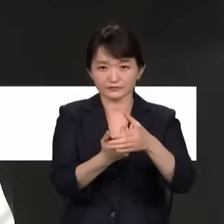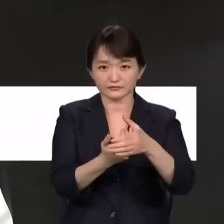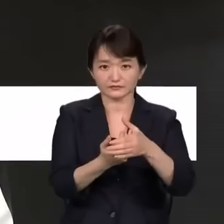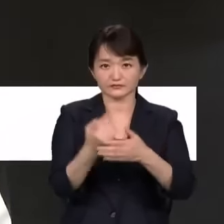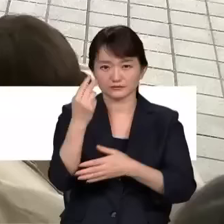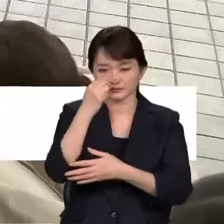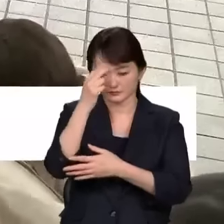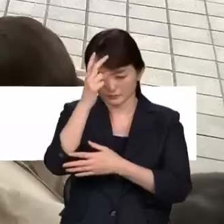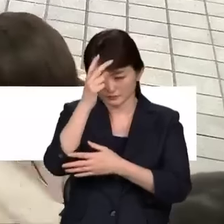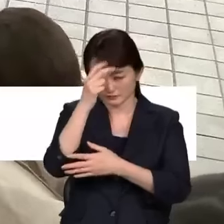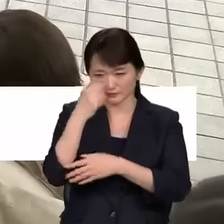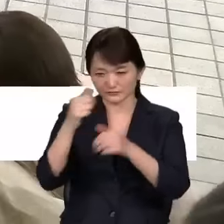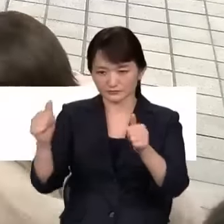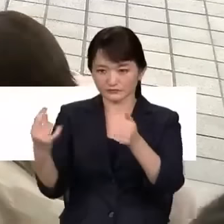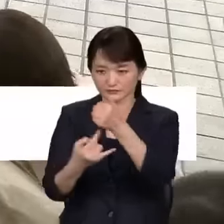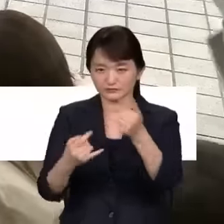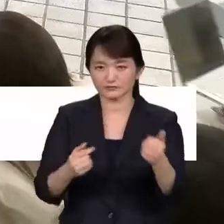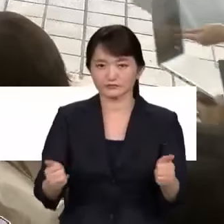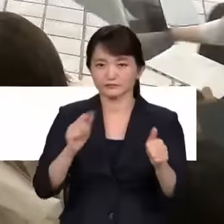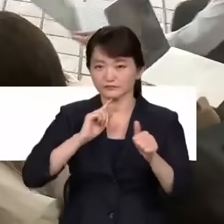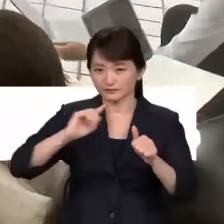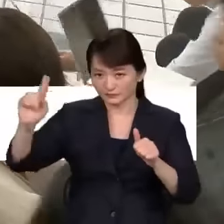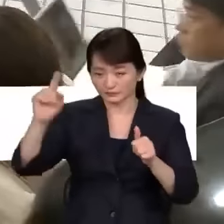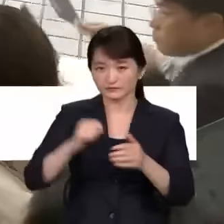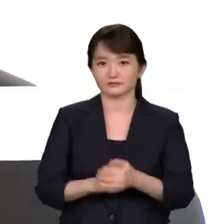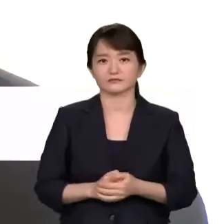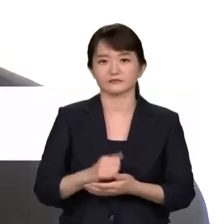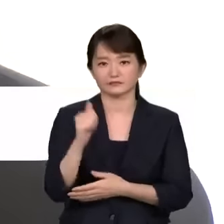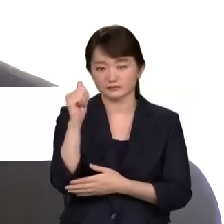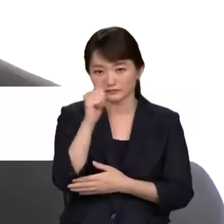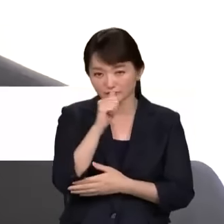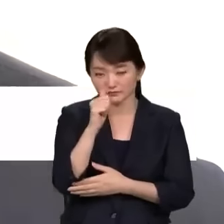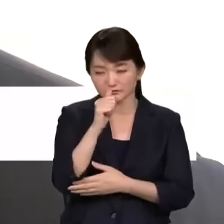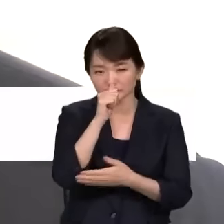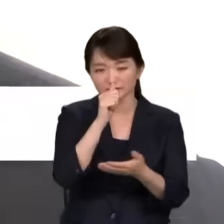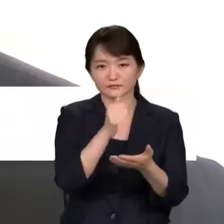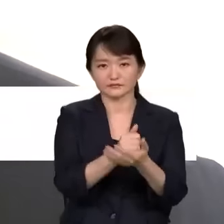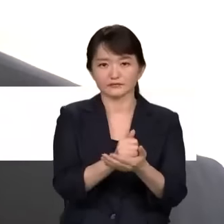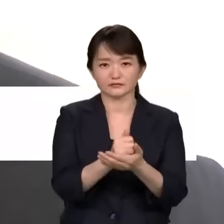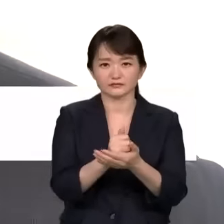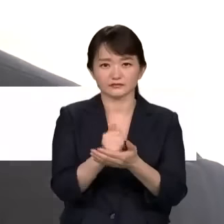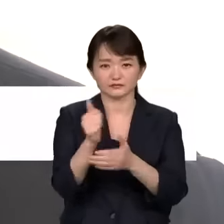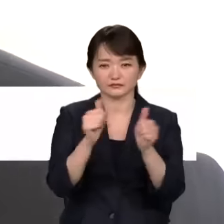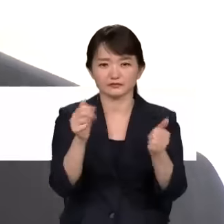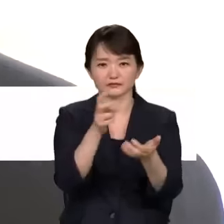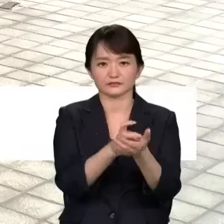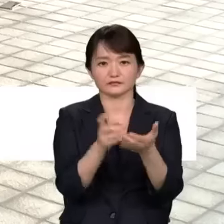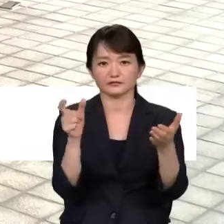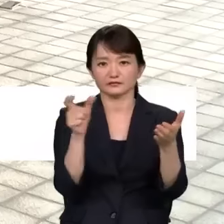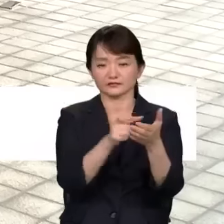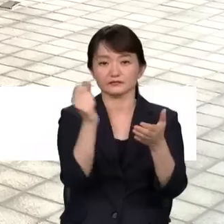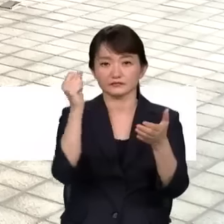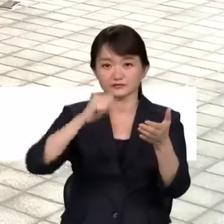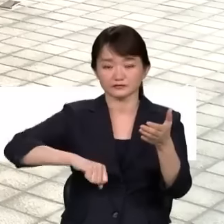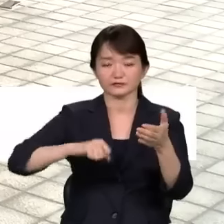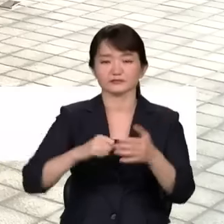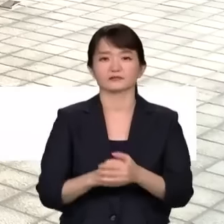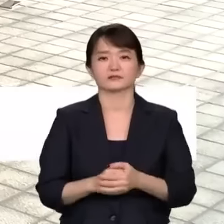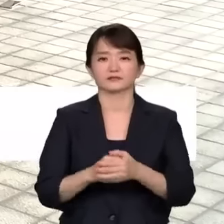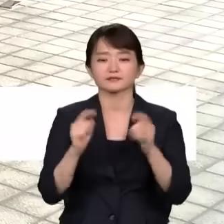회부했다는 내용입니다. 청탁금지법의 알선수재와 변호사법 위반 법리를 포함해서 전원 외부 민간위원으로